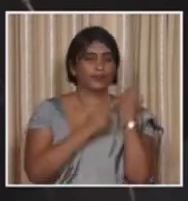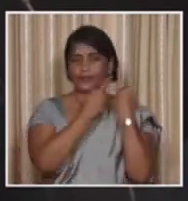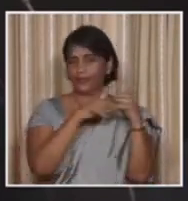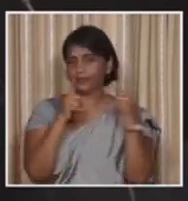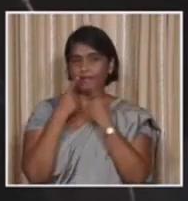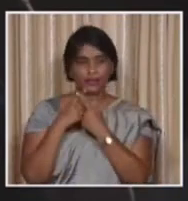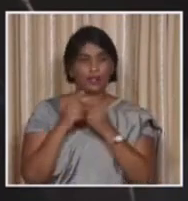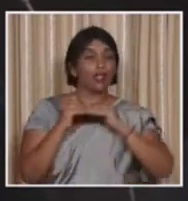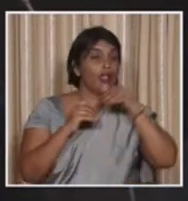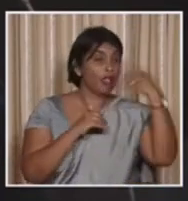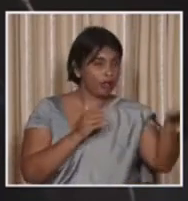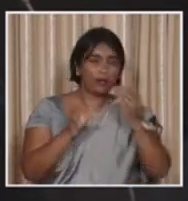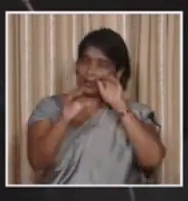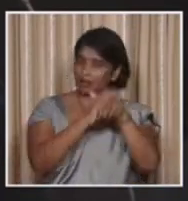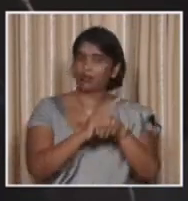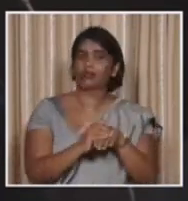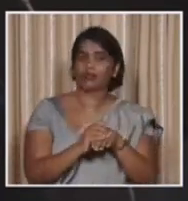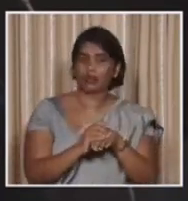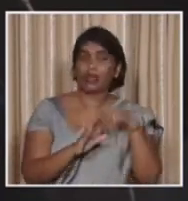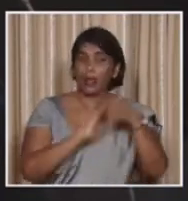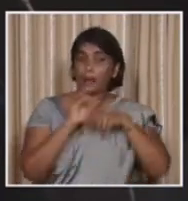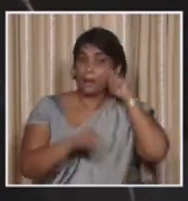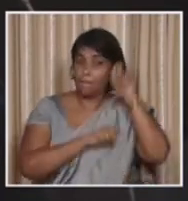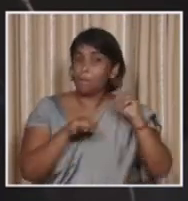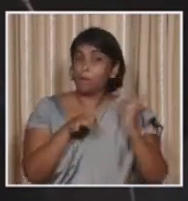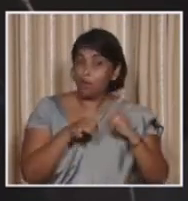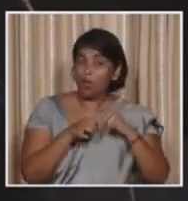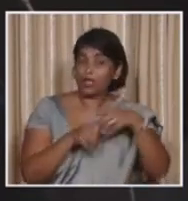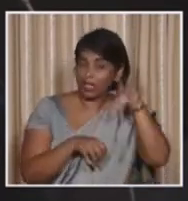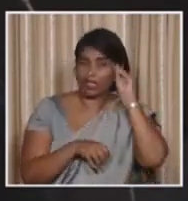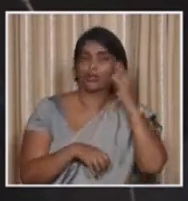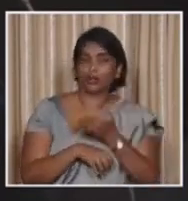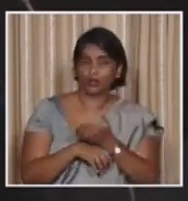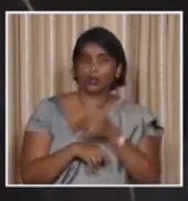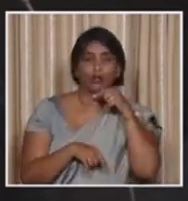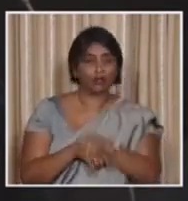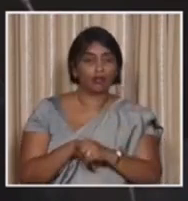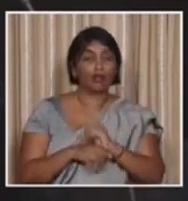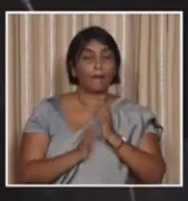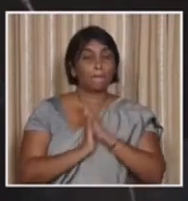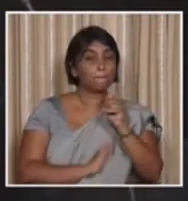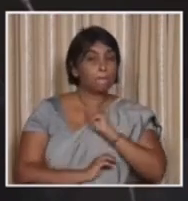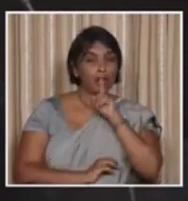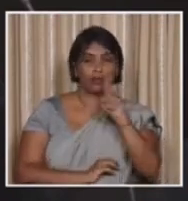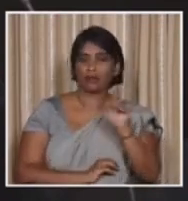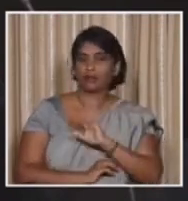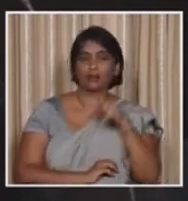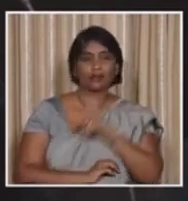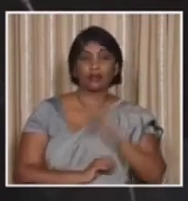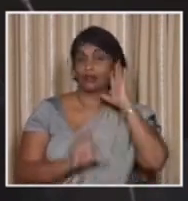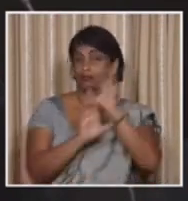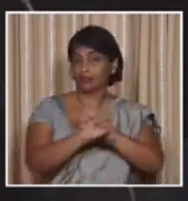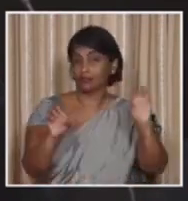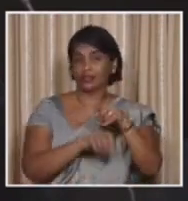ප්‍රශ්නේ. එළියට බහින්න රටේ මිනිස්සුන්ගේ ප්‍රශ්න තේරුම් ගන්න. මෙතන ඇවිල්ලා බන කියන එක නෙවෙයි, මෙතන ඇවිල්ලා